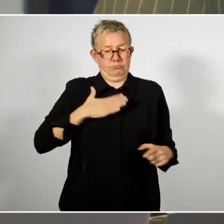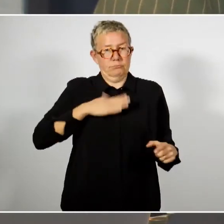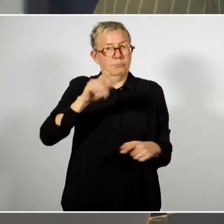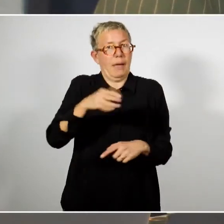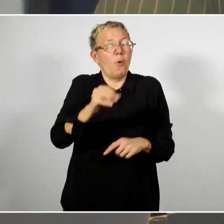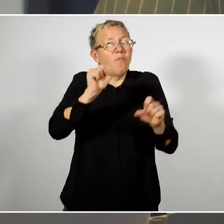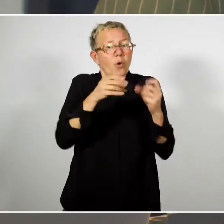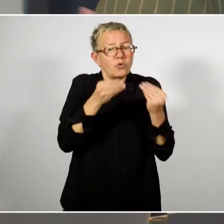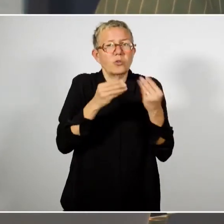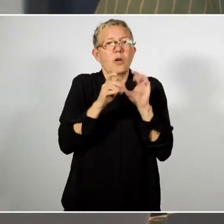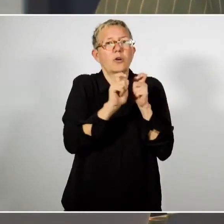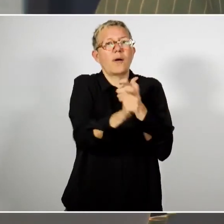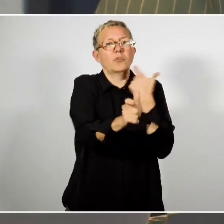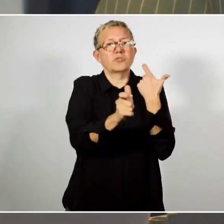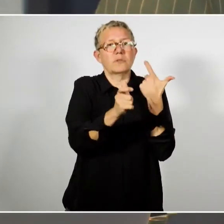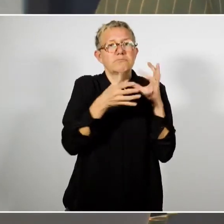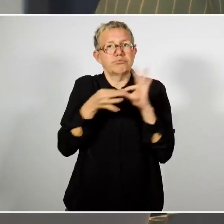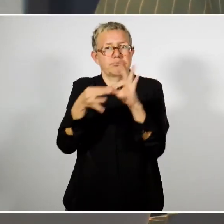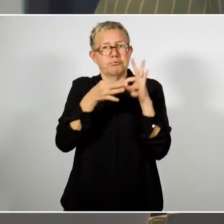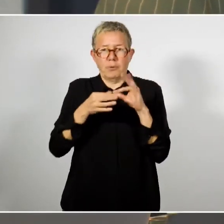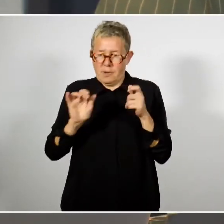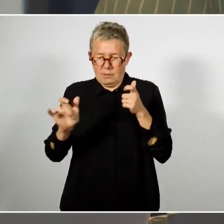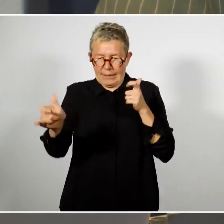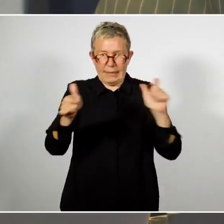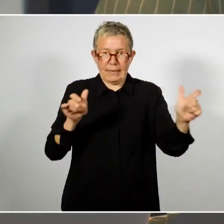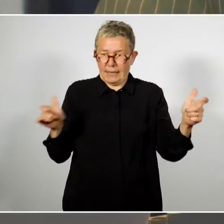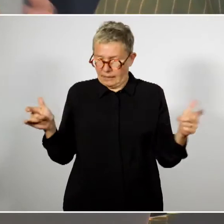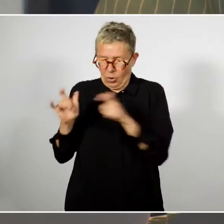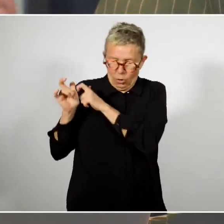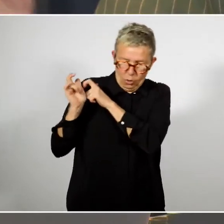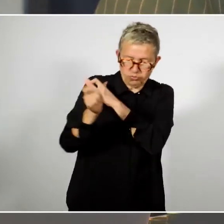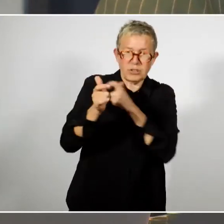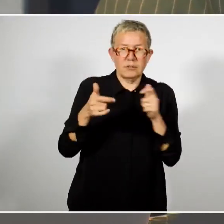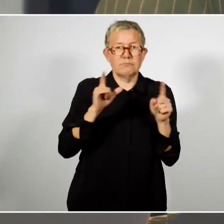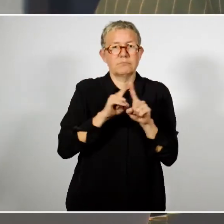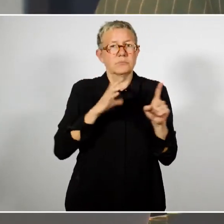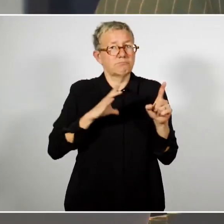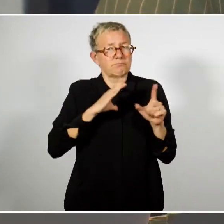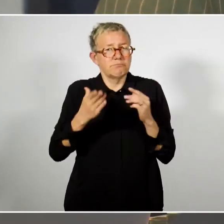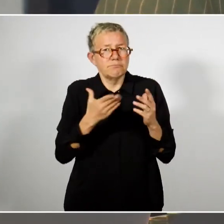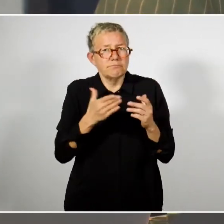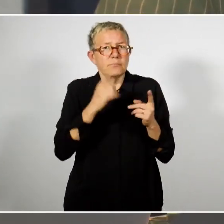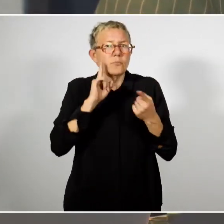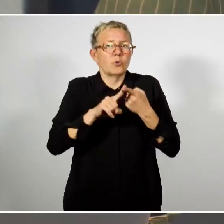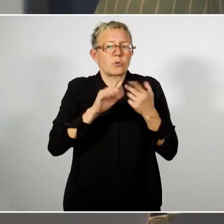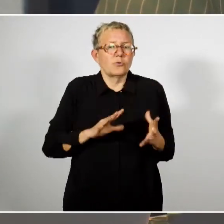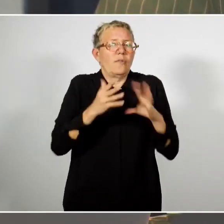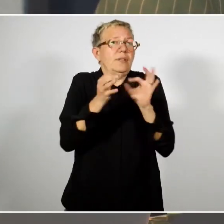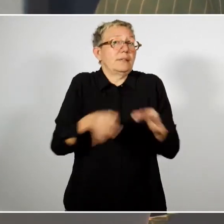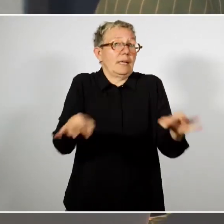donner une cohérence globale à notre action, de porter ensemble une ambition forte pour le devenir du territoire